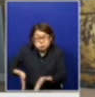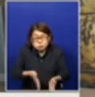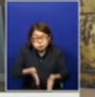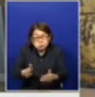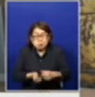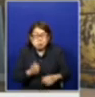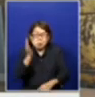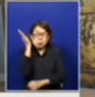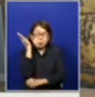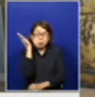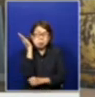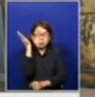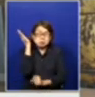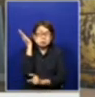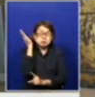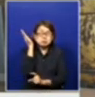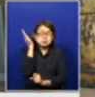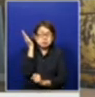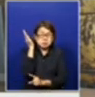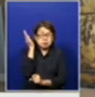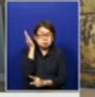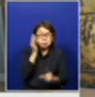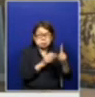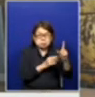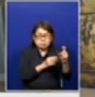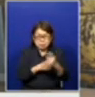4 ล้านล้านบาทหนี้สาธารณะ